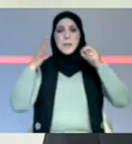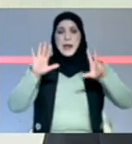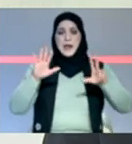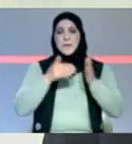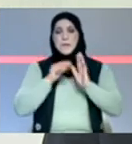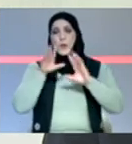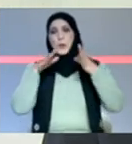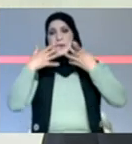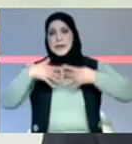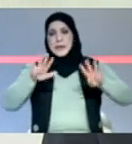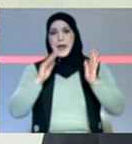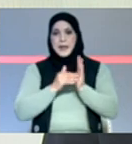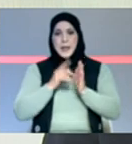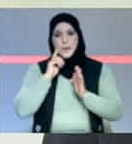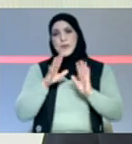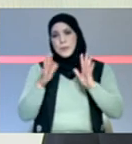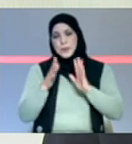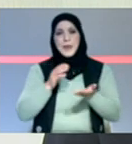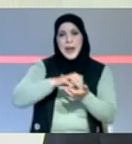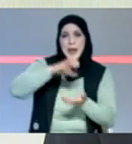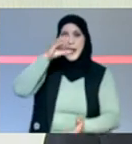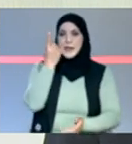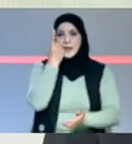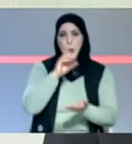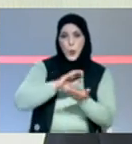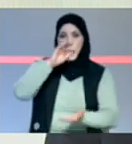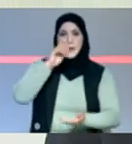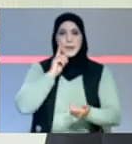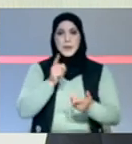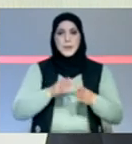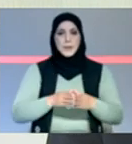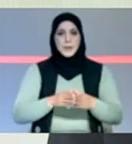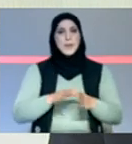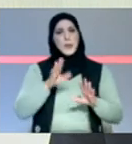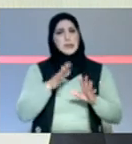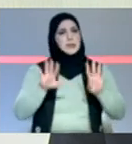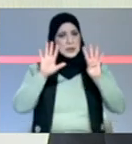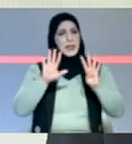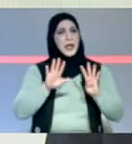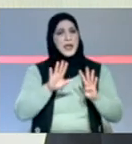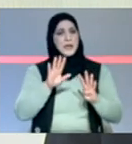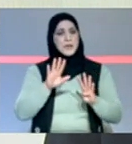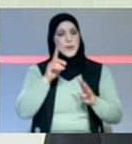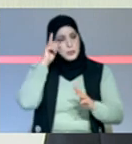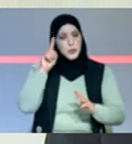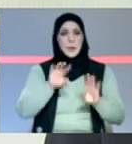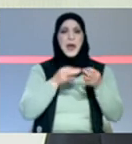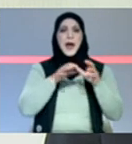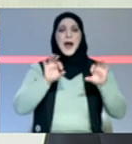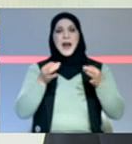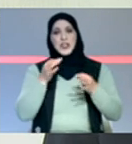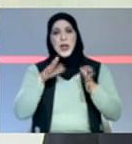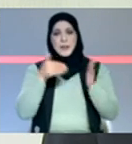تو اللي ياخذوا فيه المستهلكين. بالنسبة للزيت الجديدة، زيت الموسم هذا بين 8000 و9000 للمستهلك التونسي في